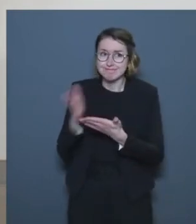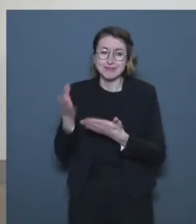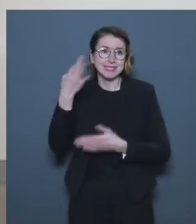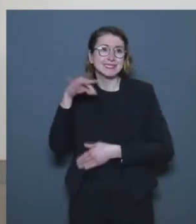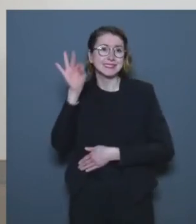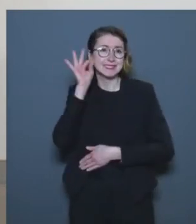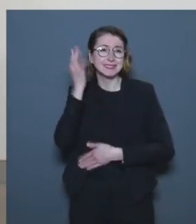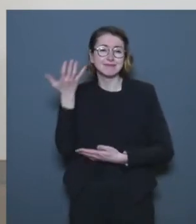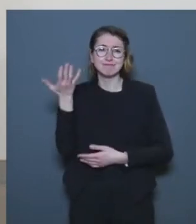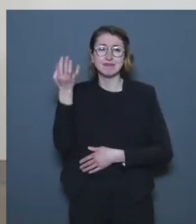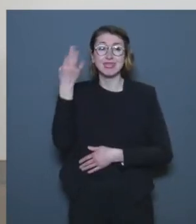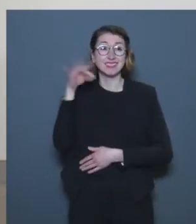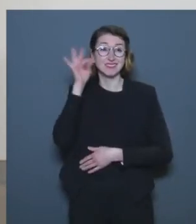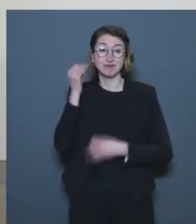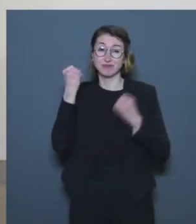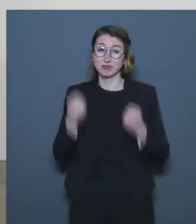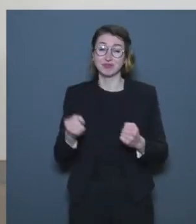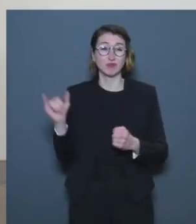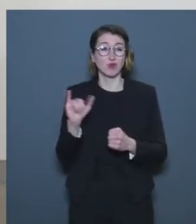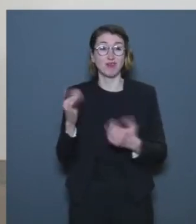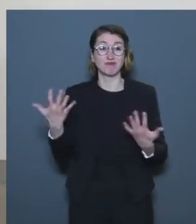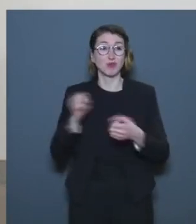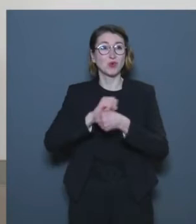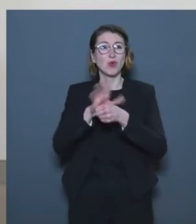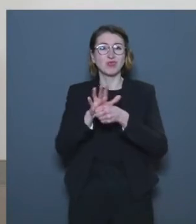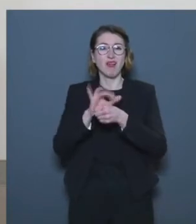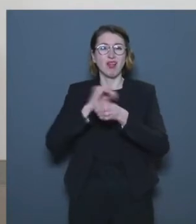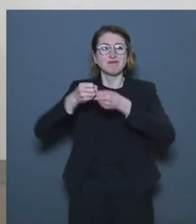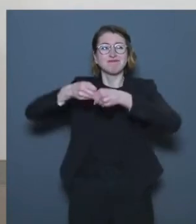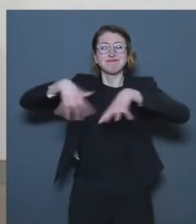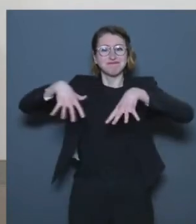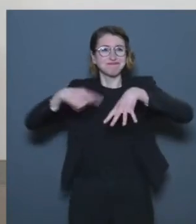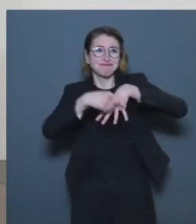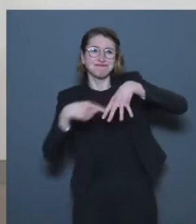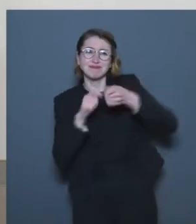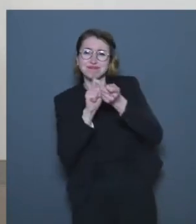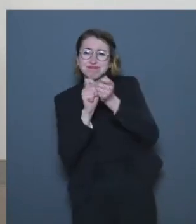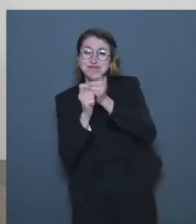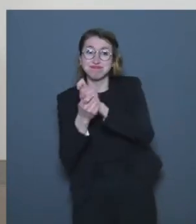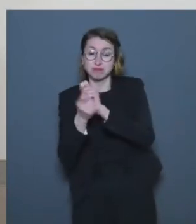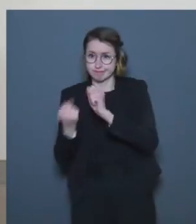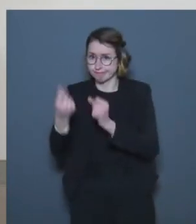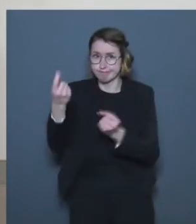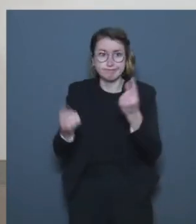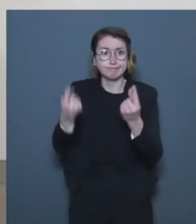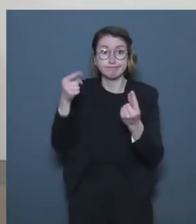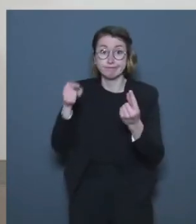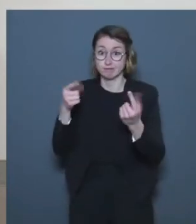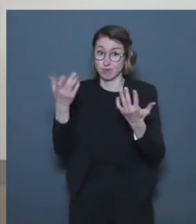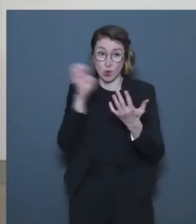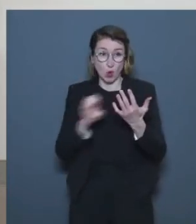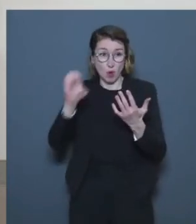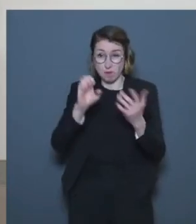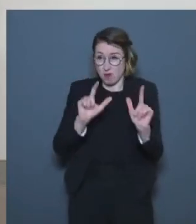qu'il y a des variantes du virus. Des variantes du virus qui se trouvent partout en Europe et qui se